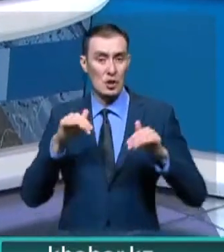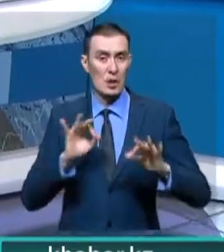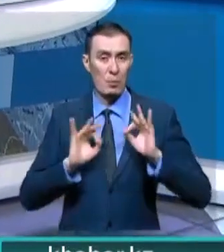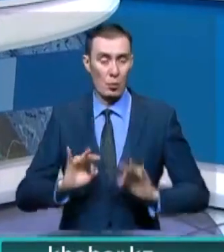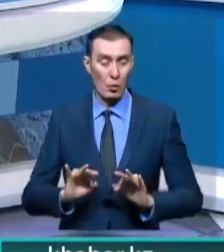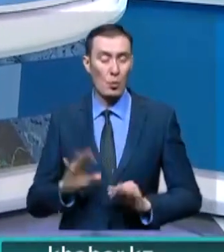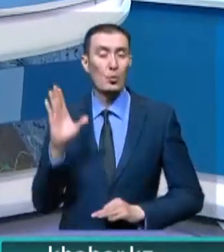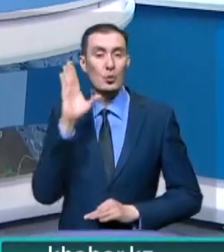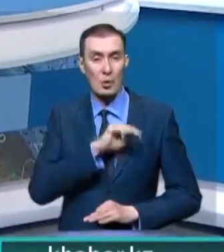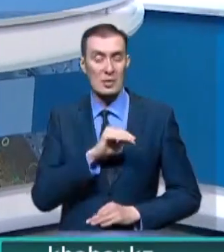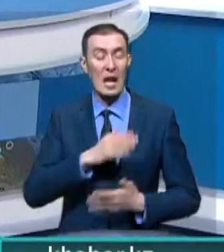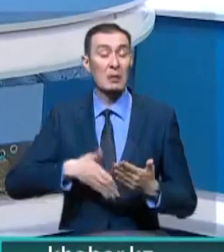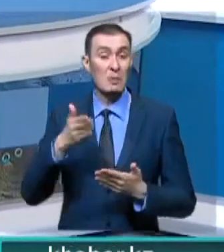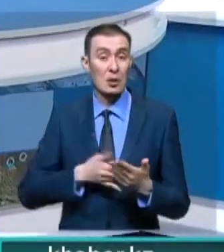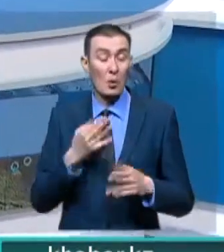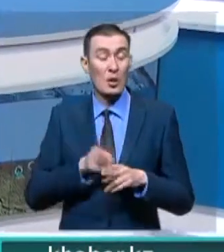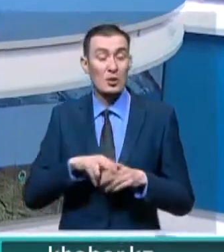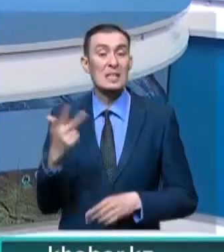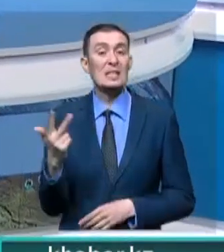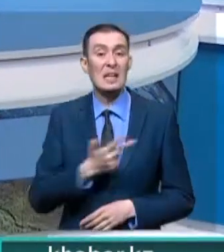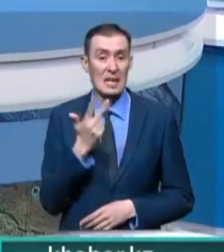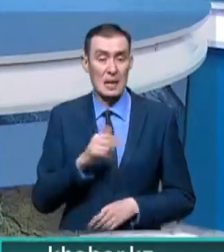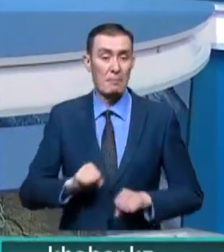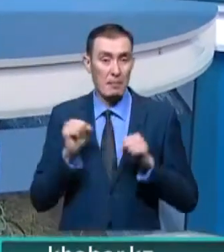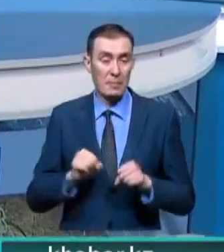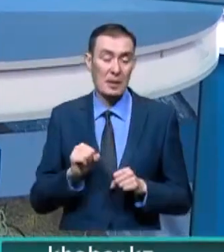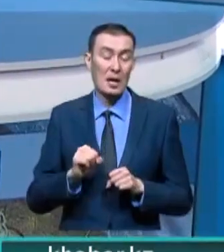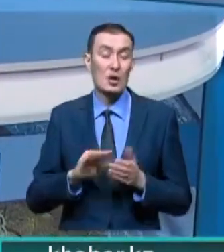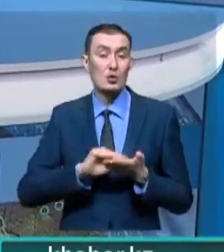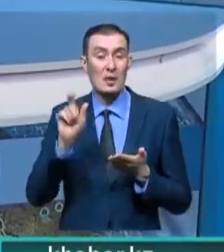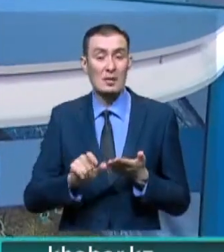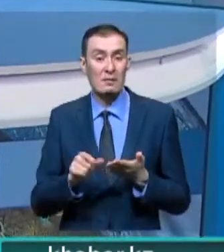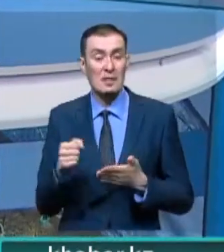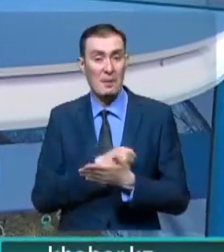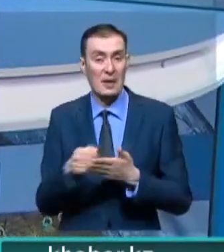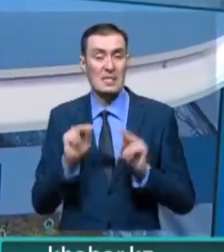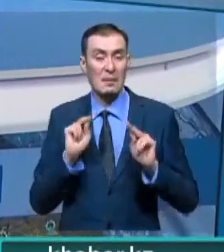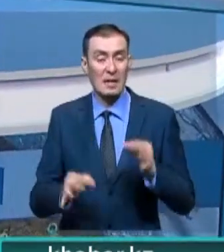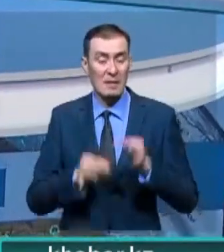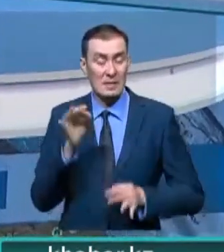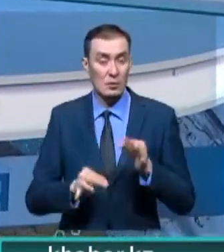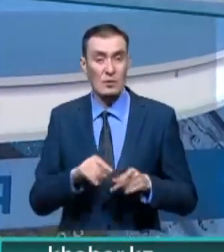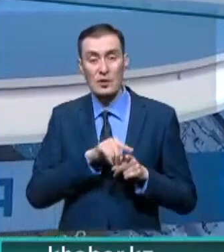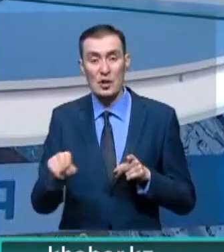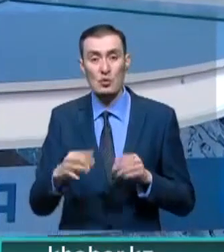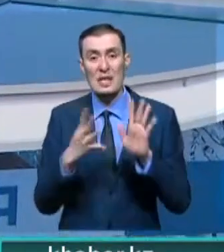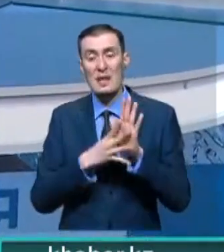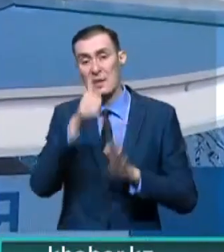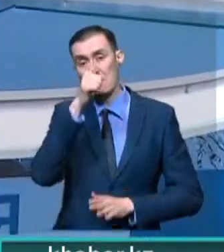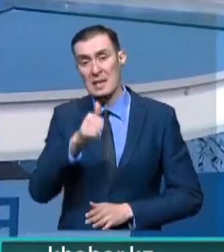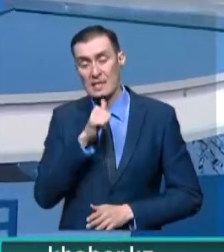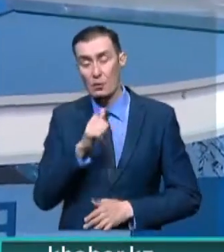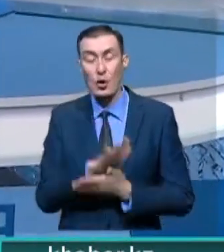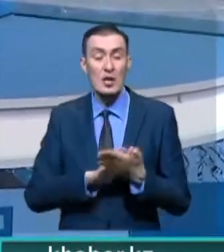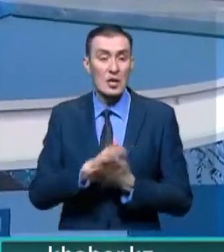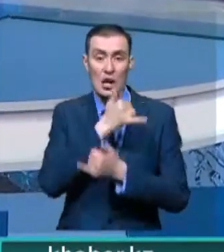прокурора удалось отменить. Но это уже третья попытка наших коллег найти справедливость. Расследование длится почти 9 месяцев, но